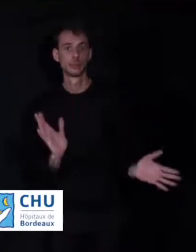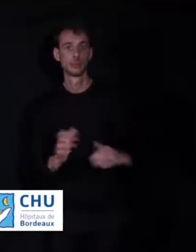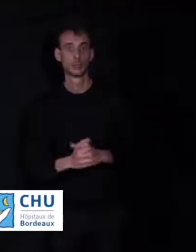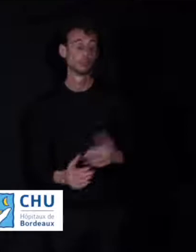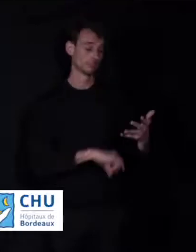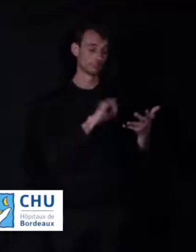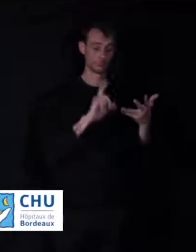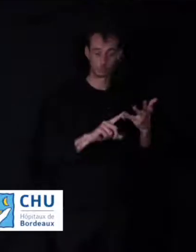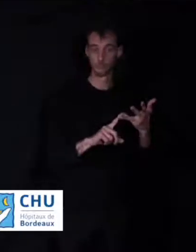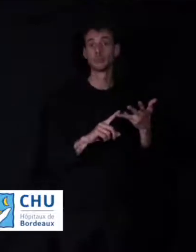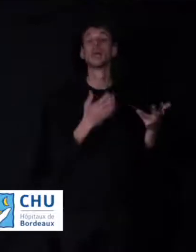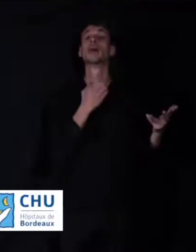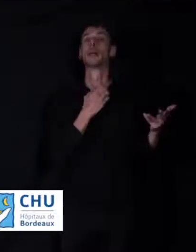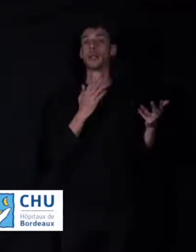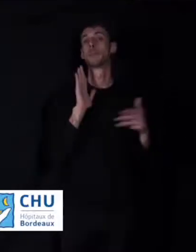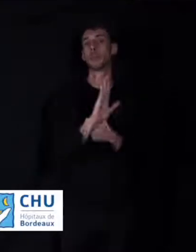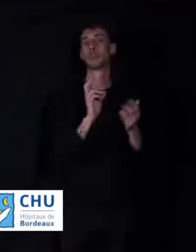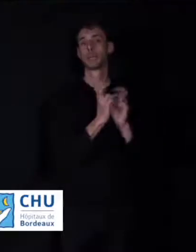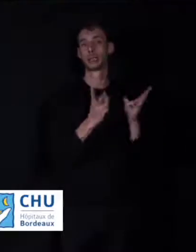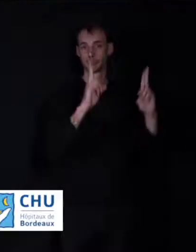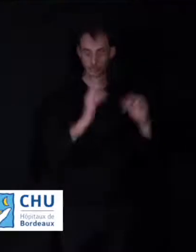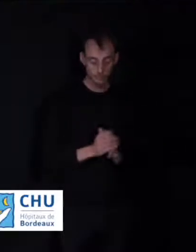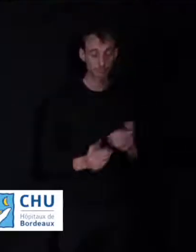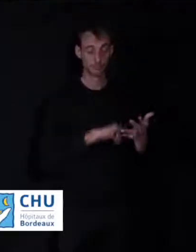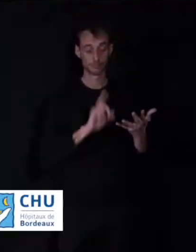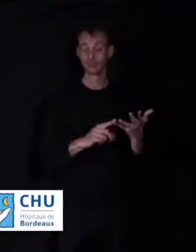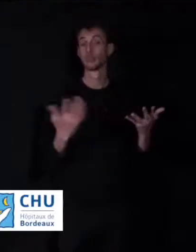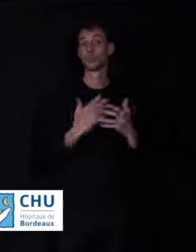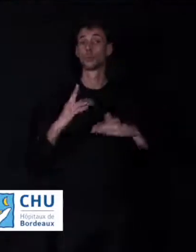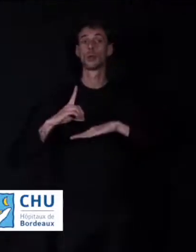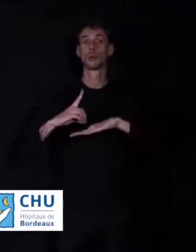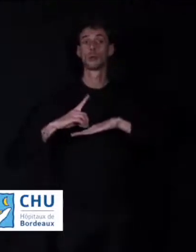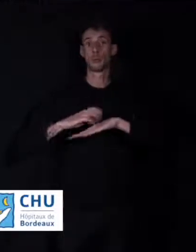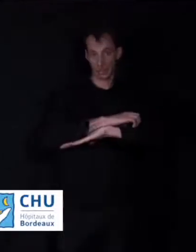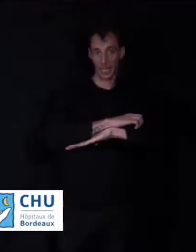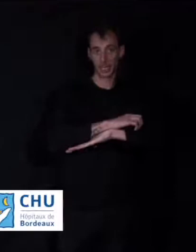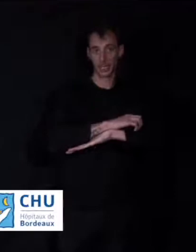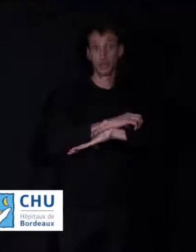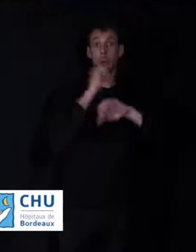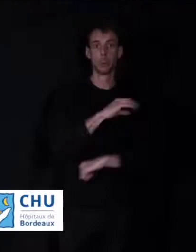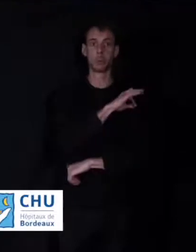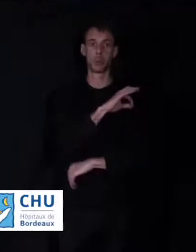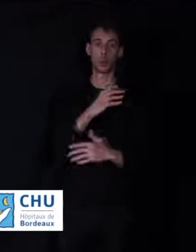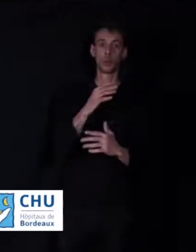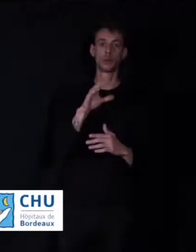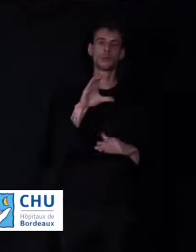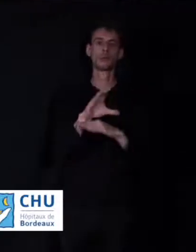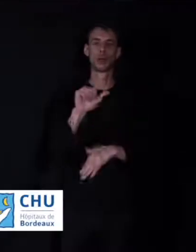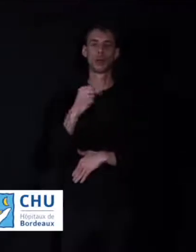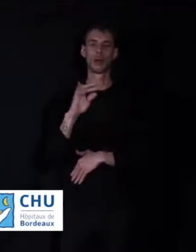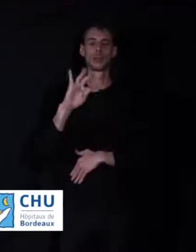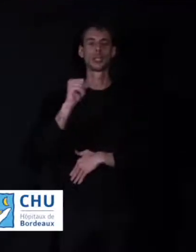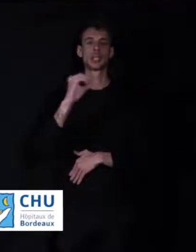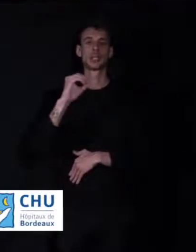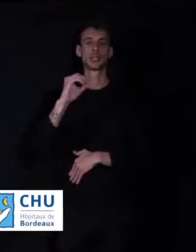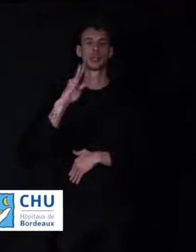le sujet majeur, la résistance des bactéries aux antibiotiques. À côté de ça, vont se trouver des sujets liés à la précarité,